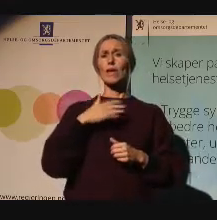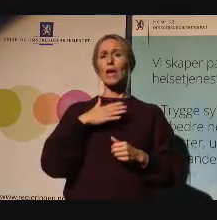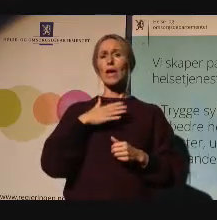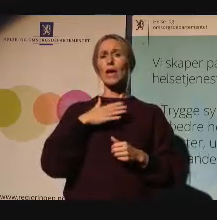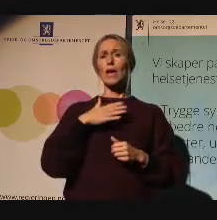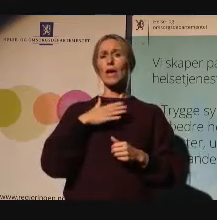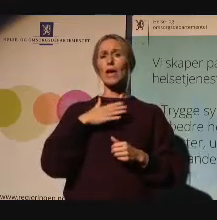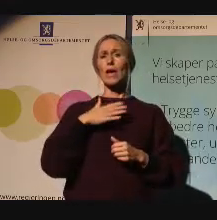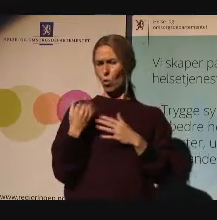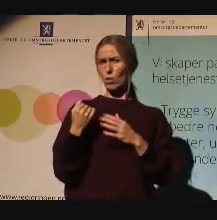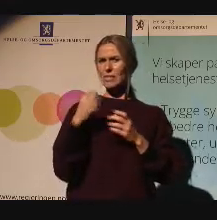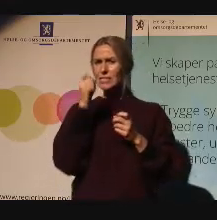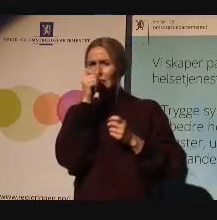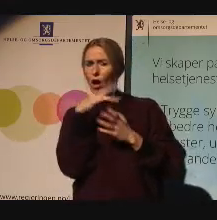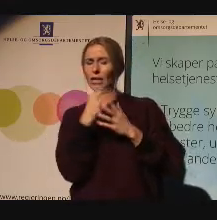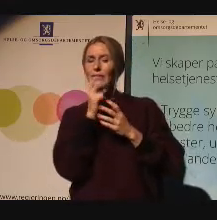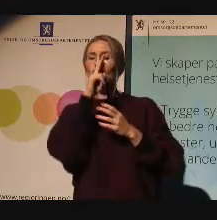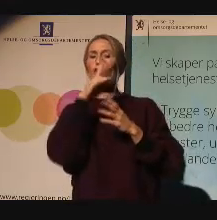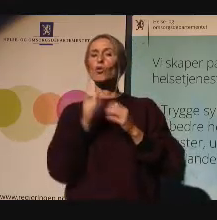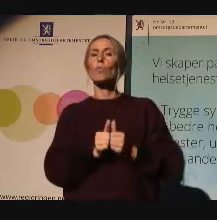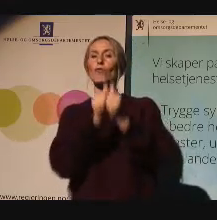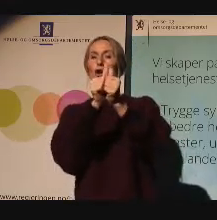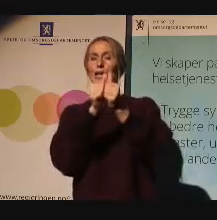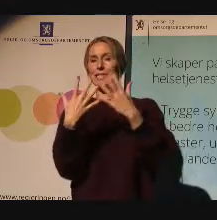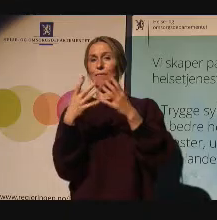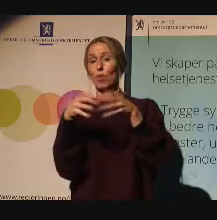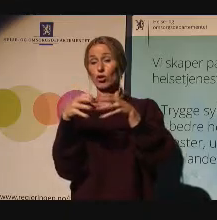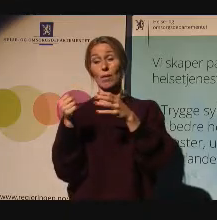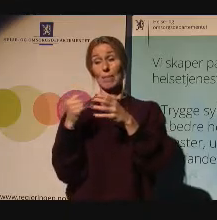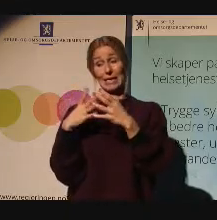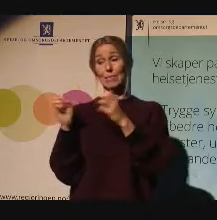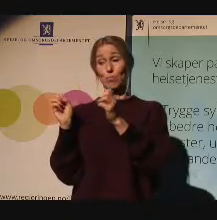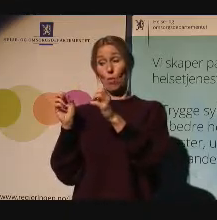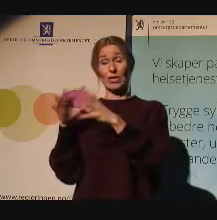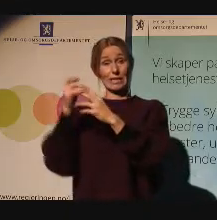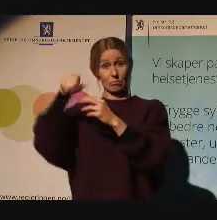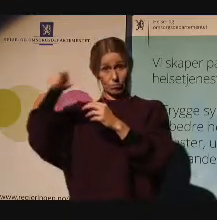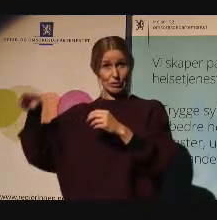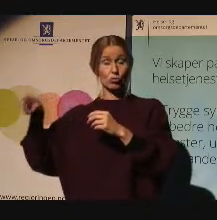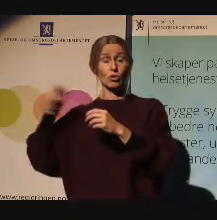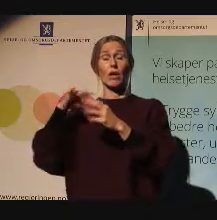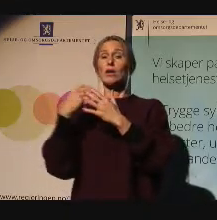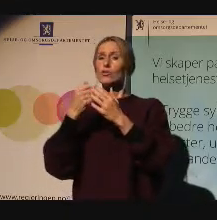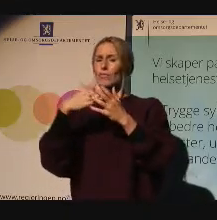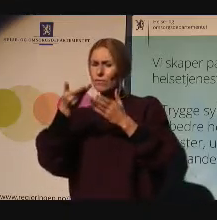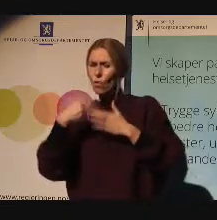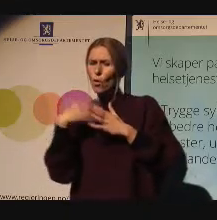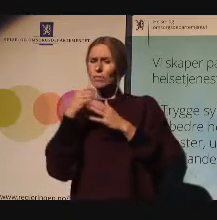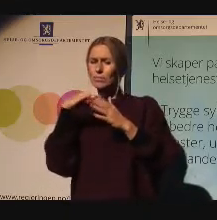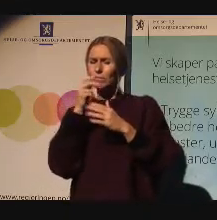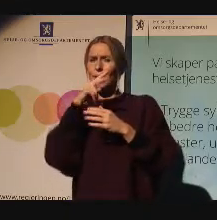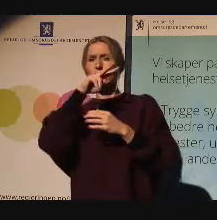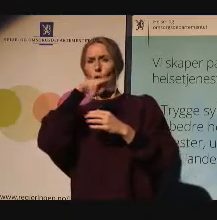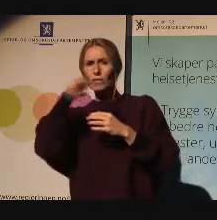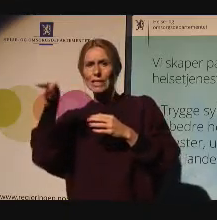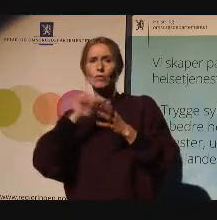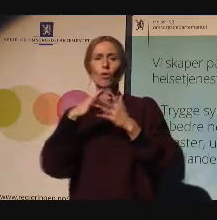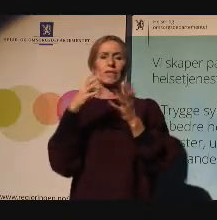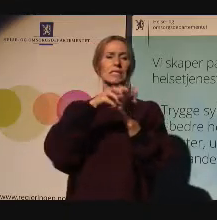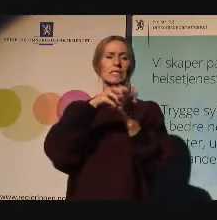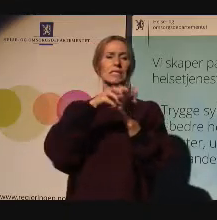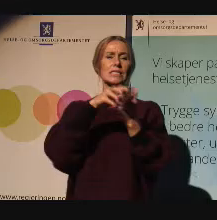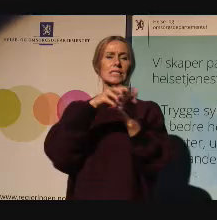på trappene et nytt oppfølgingsmøte med de berørte aktører for å sørge for at vi får en god oversikt over status og resultatet